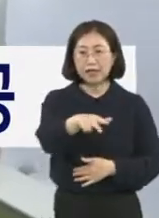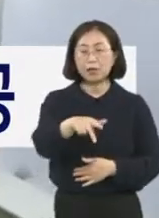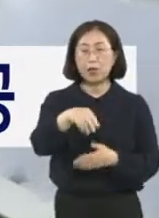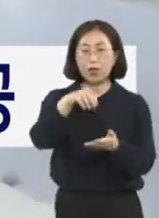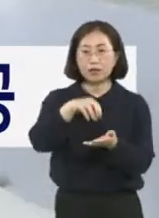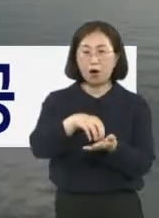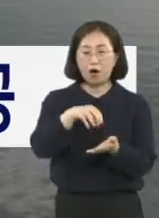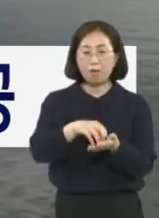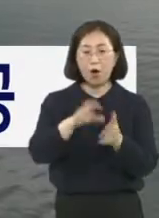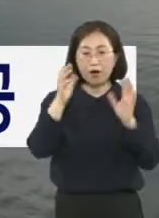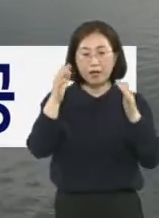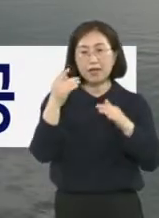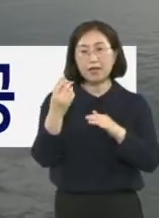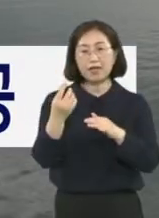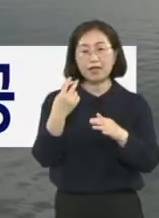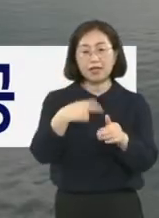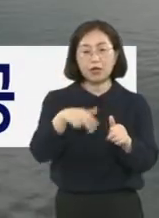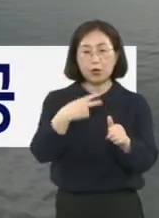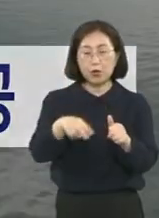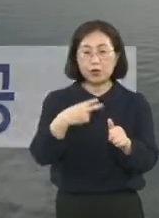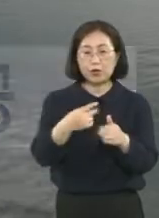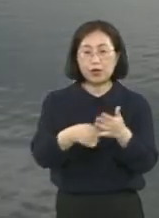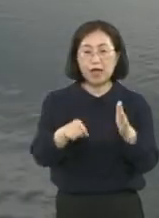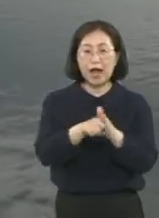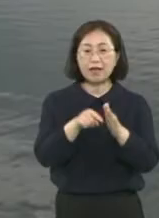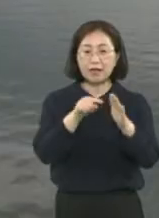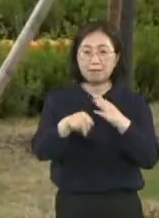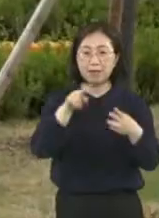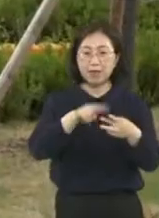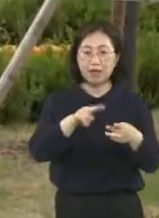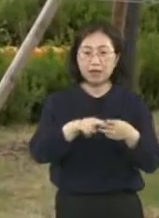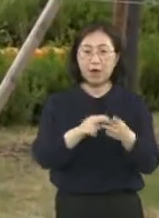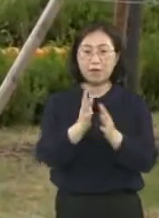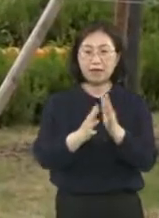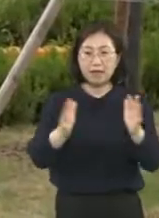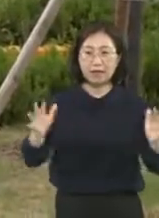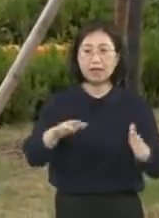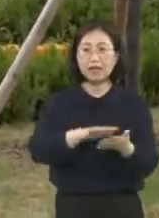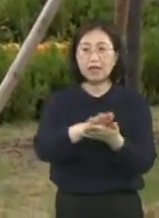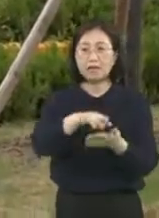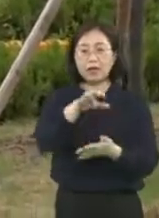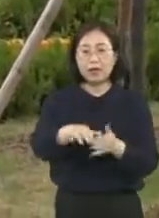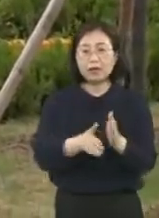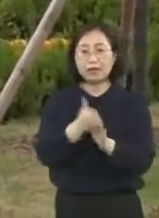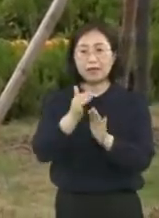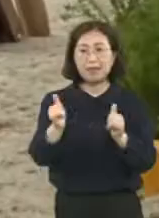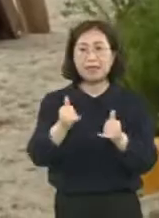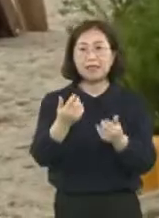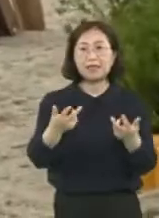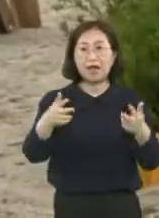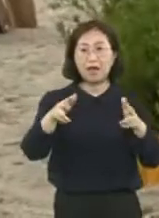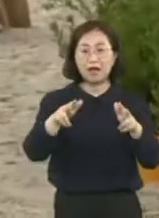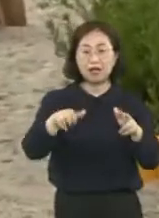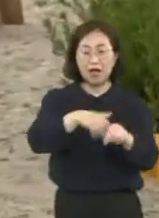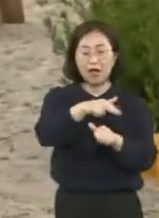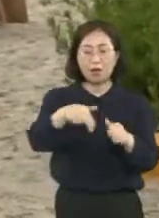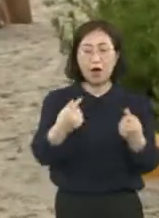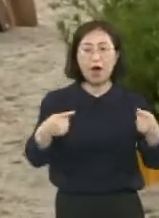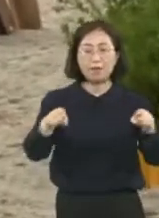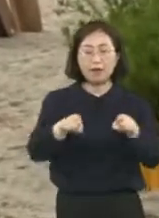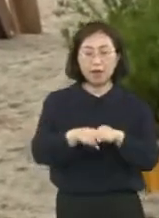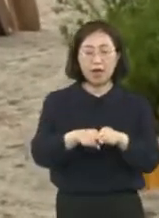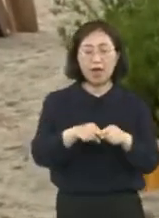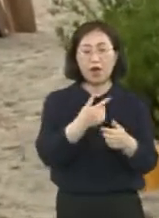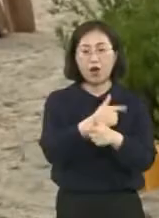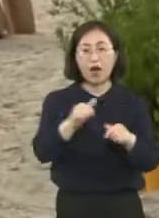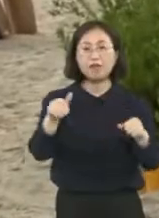어린이 생태교육을 위한 방문자센터와 잔디마당, 피크닉장 등 시민들이 자연과 함께 다양한 문화체험을